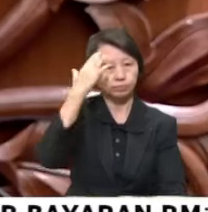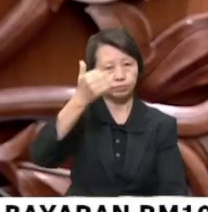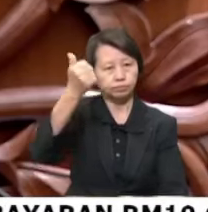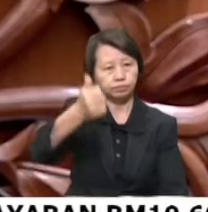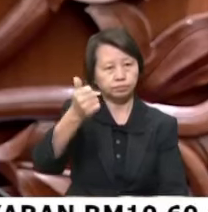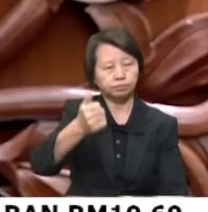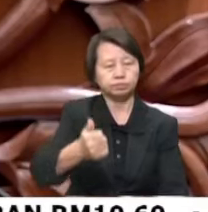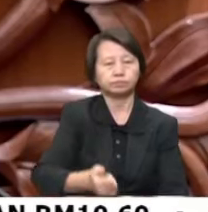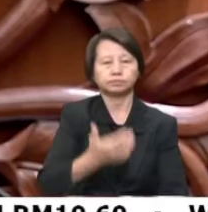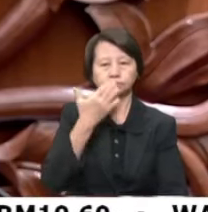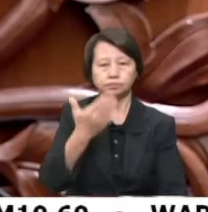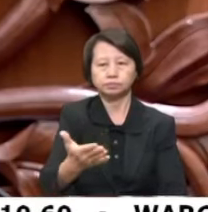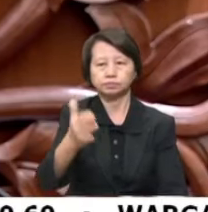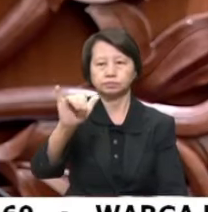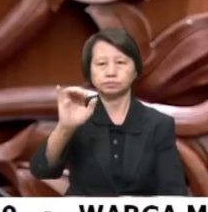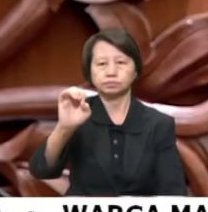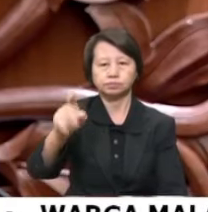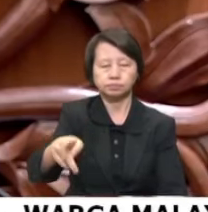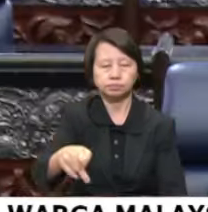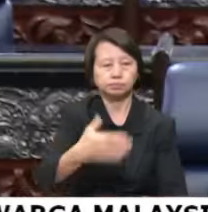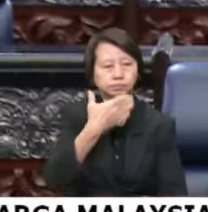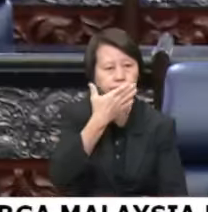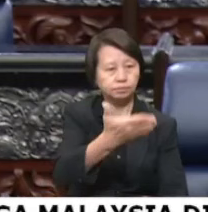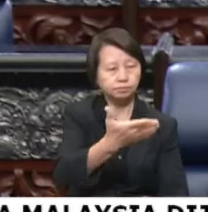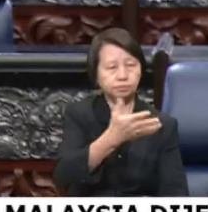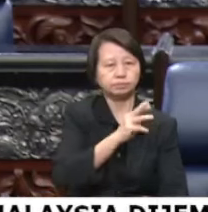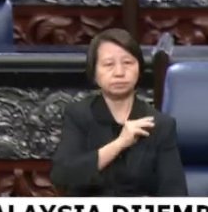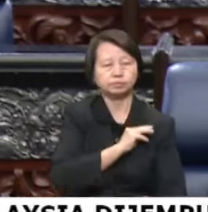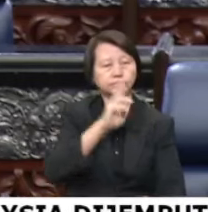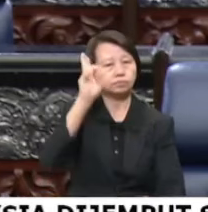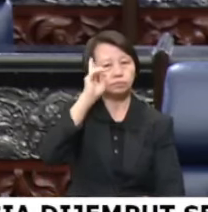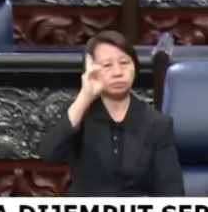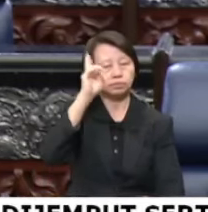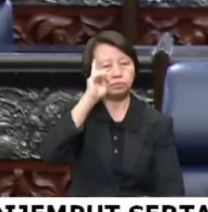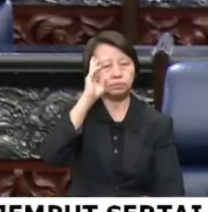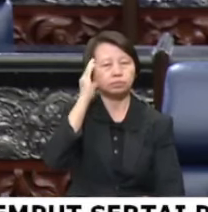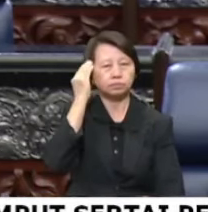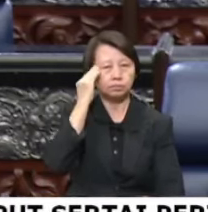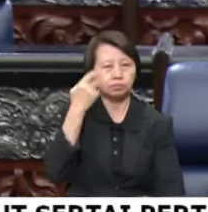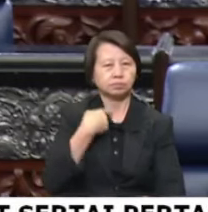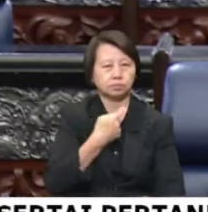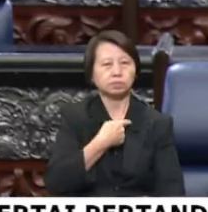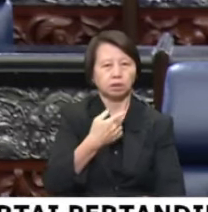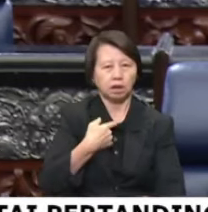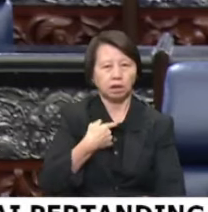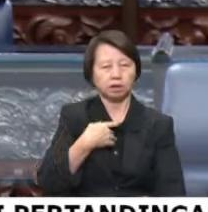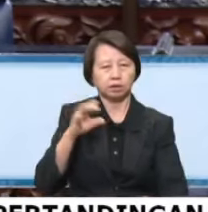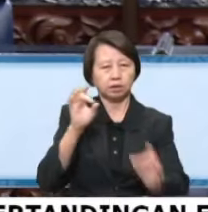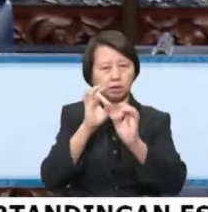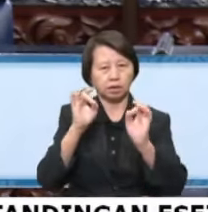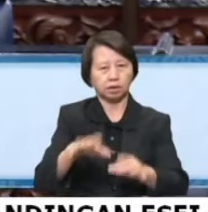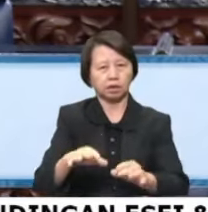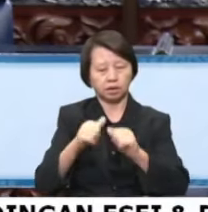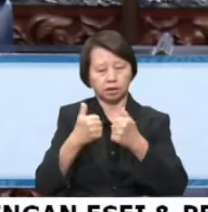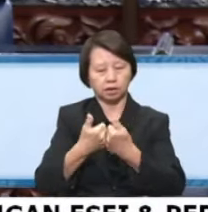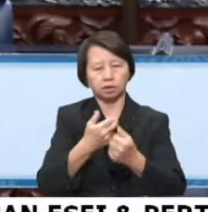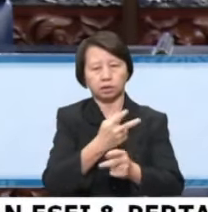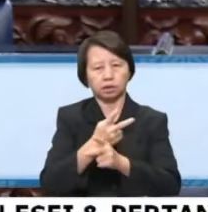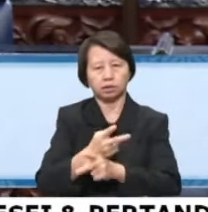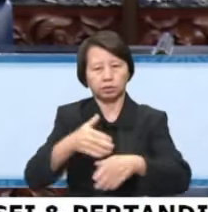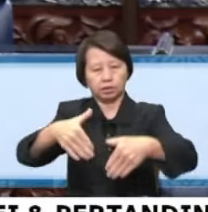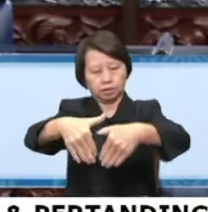sejahtera. Terima kasih Puan Yang di-Pertua. Terima kasih Yang Berhormat Menteri. Seperti kita maklum sebelum ni kita ada ADSEM, Agensi Kawalan